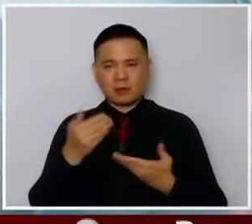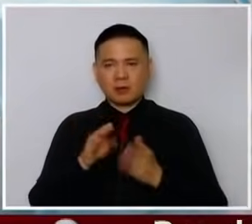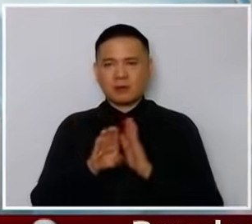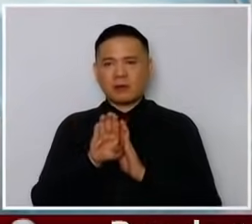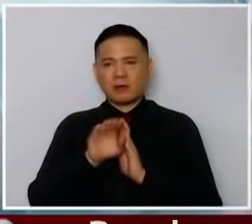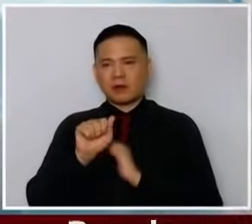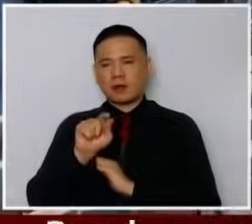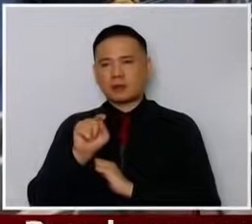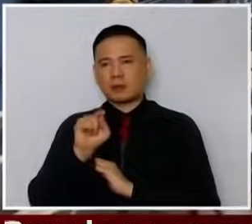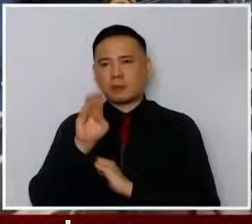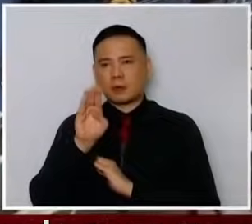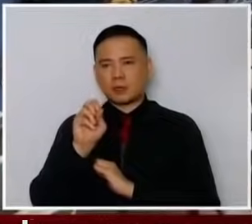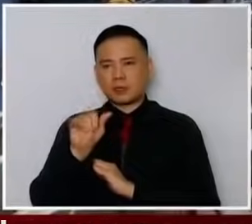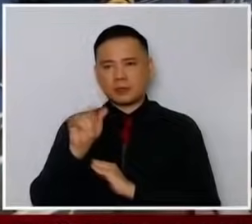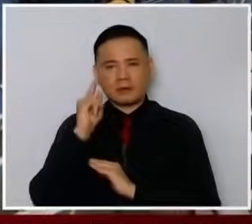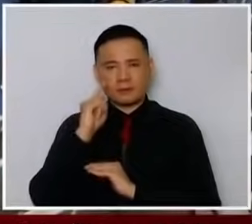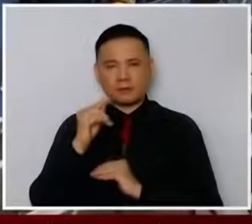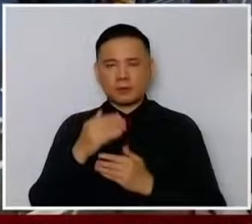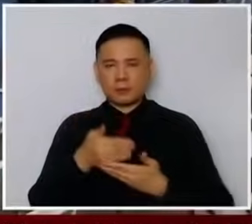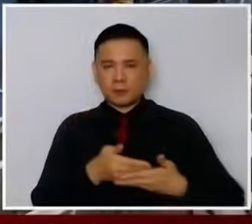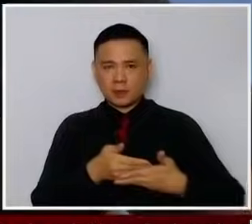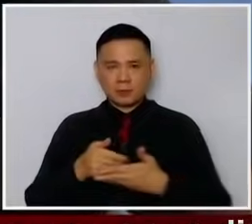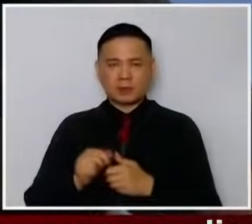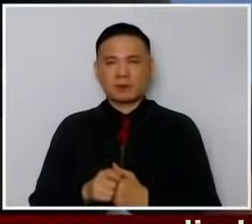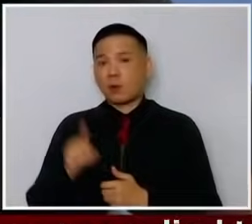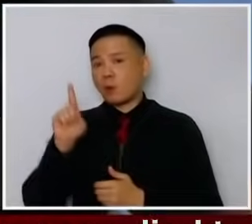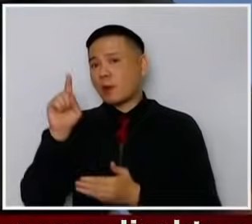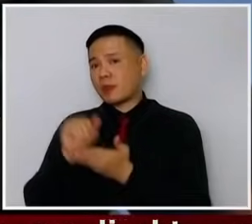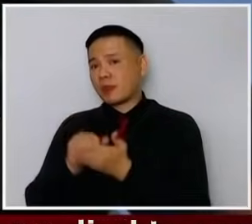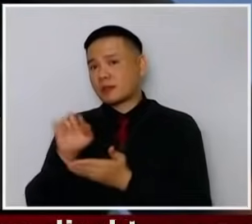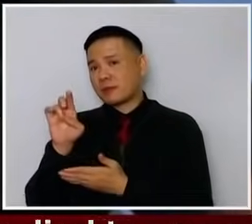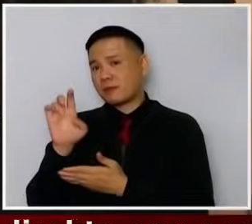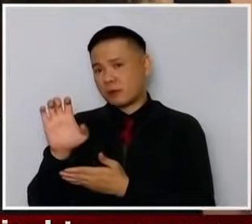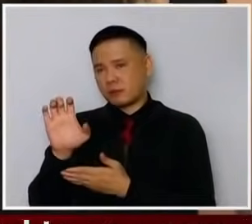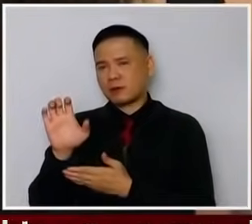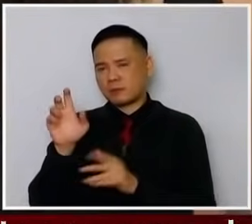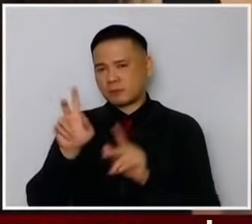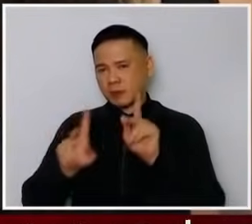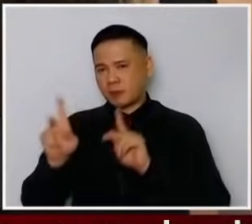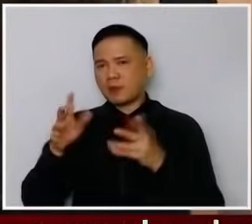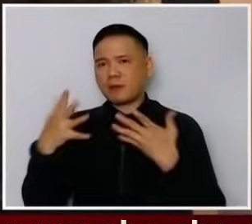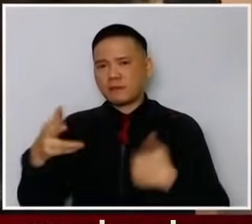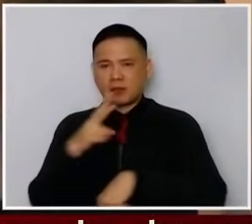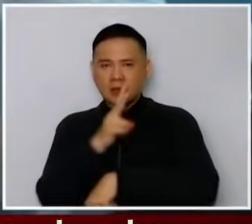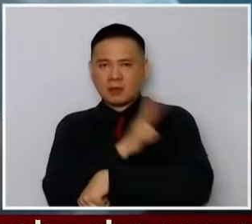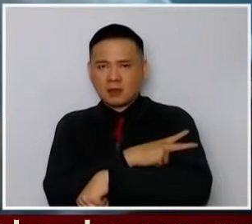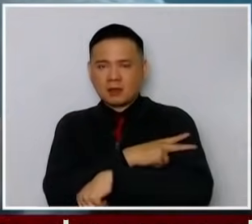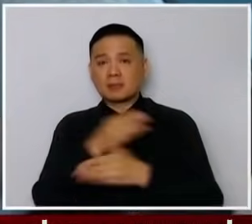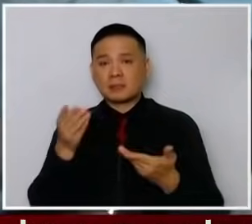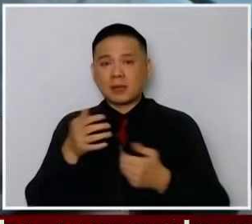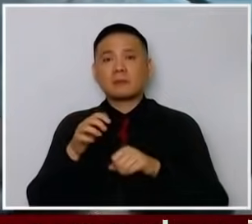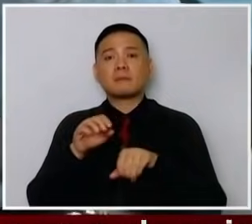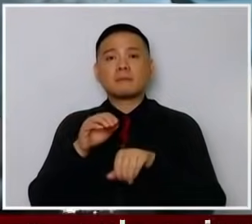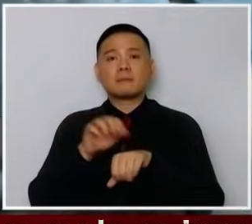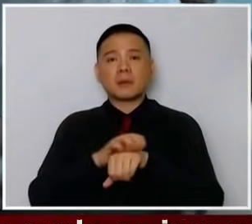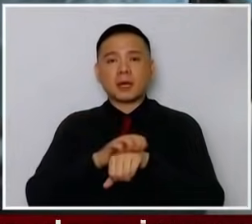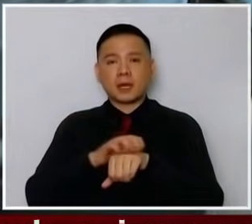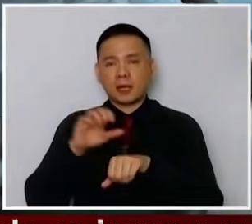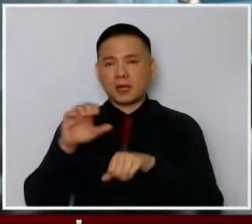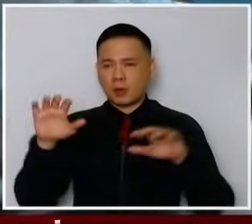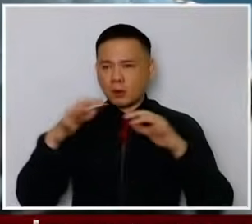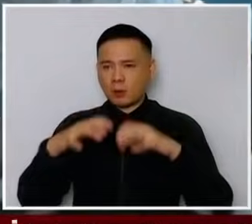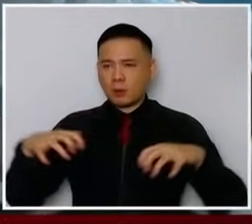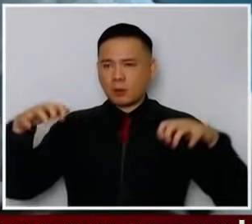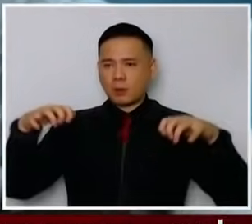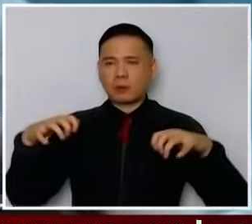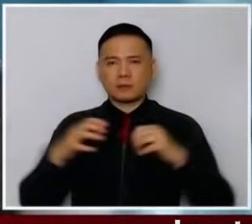si Regine sa mahigit 1,700 na individual na binigyan ng second dose kanina sa Makati Coliseum. Ayon sa City Health